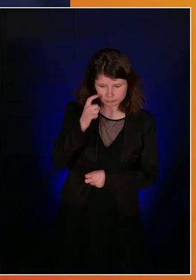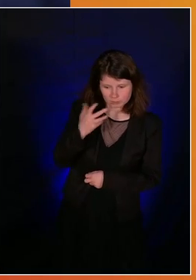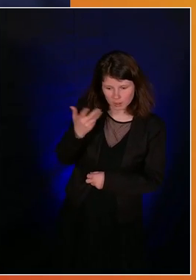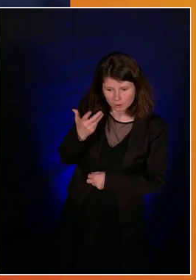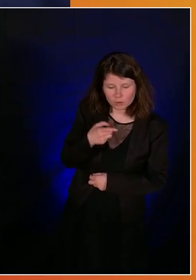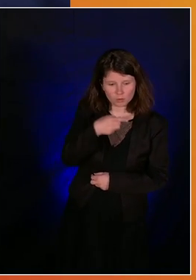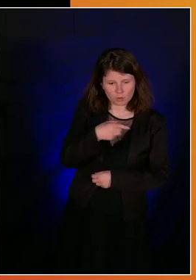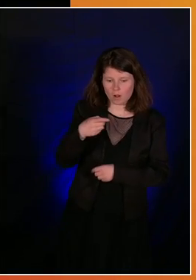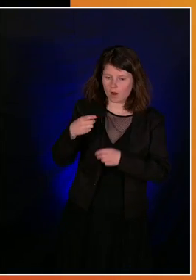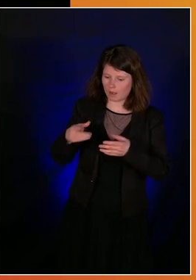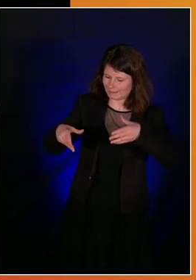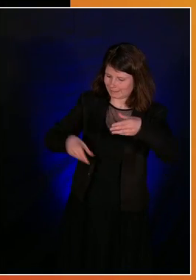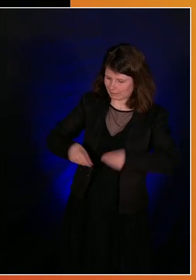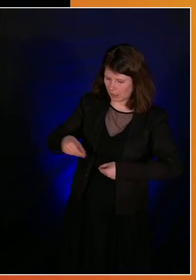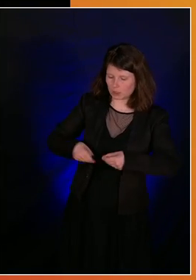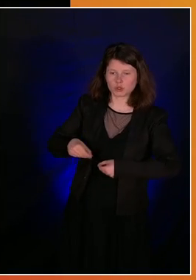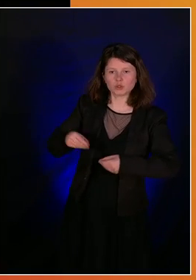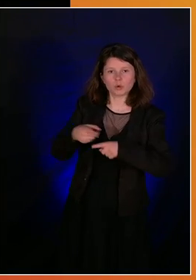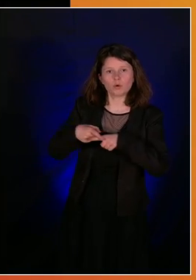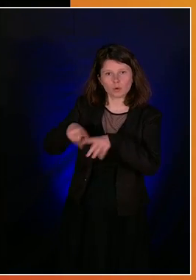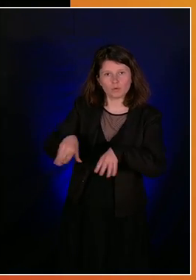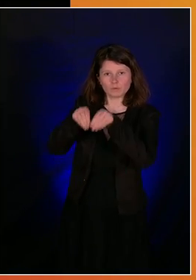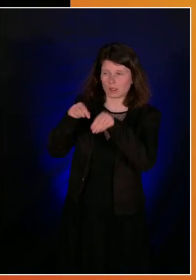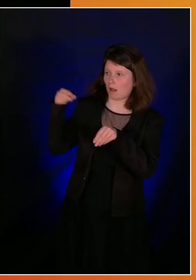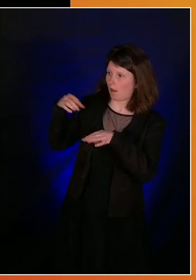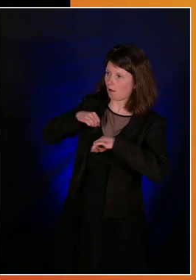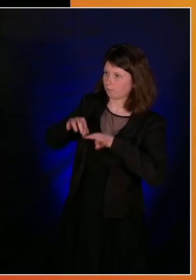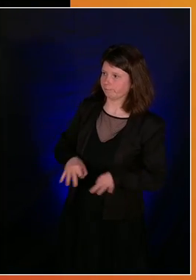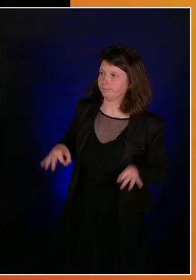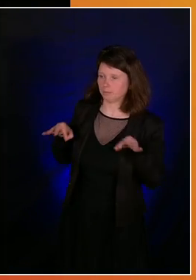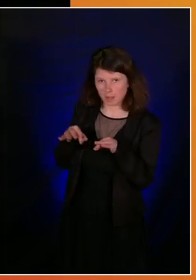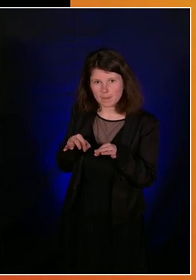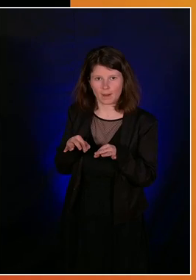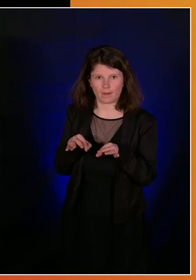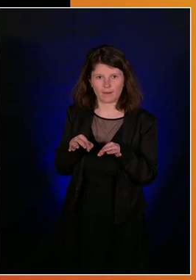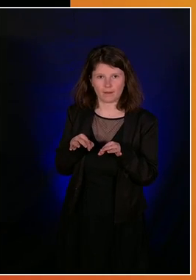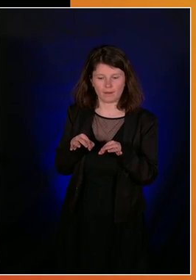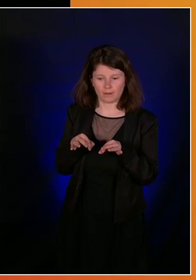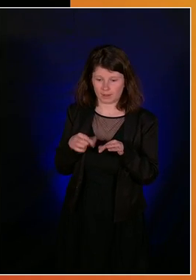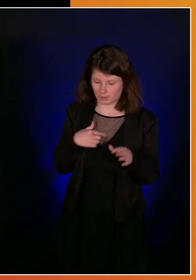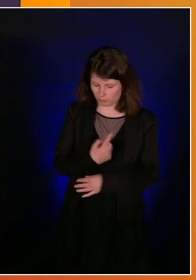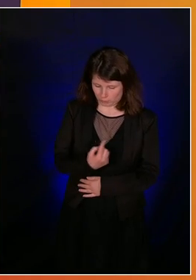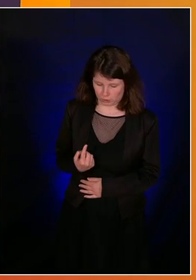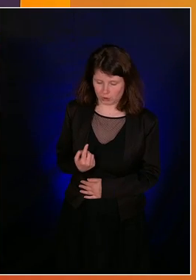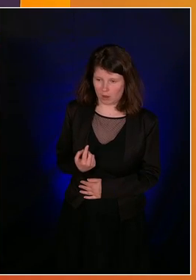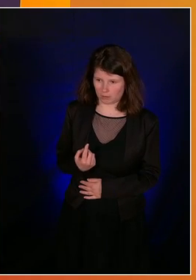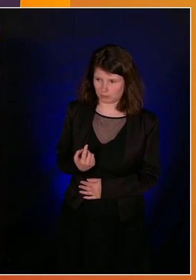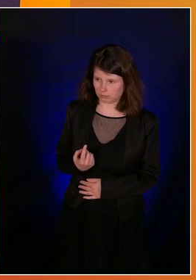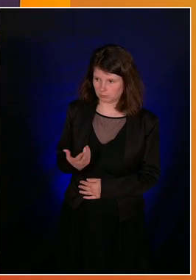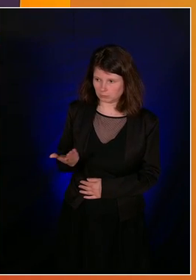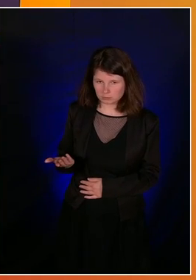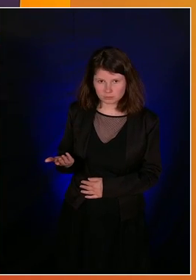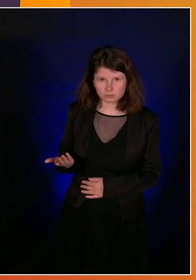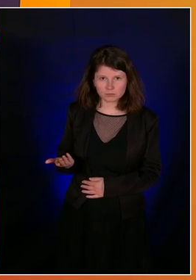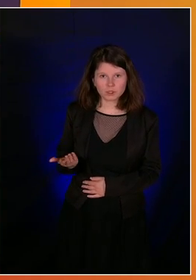confédérale sortante nous laissant bien seul devant ces attaques contre not organisation hormi bien sûr la